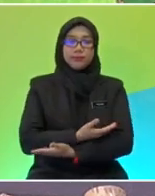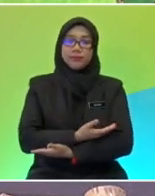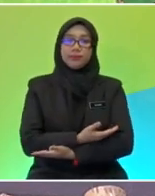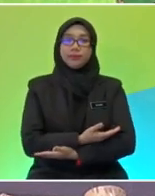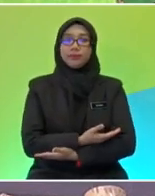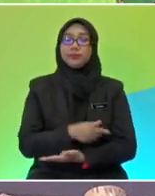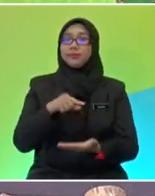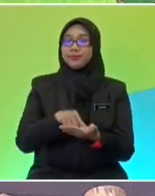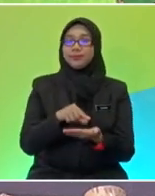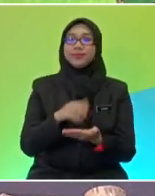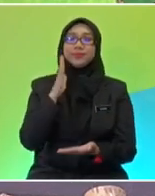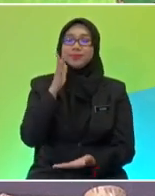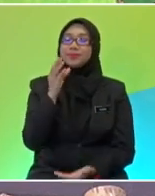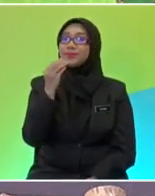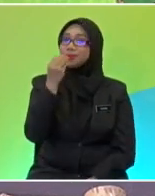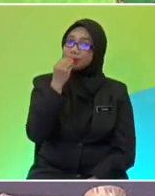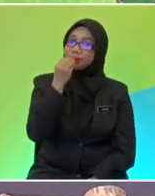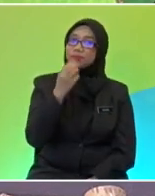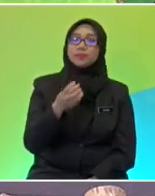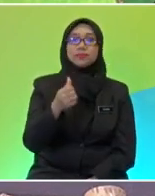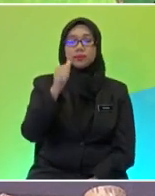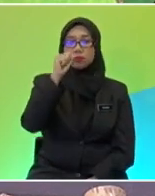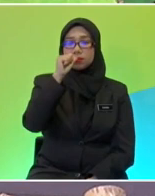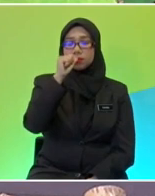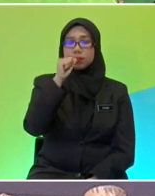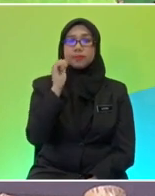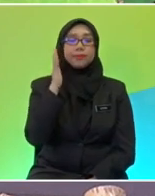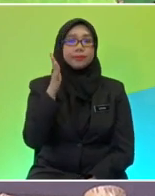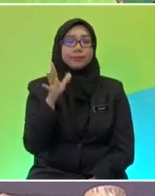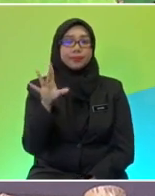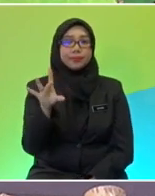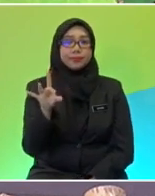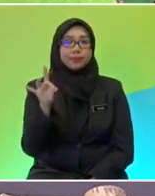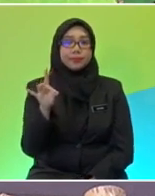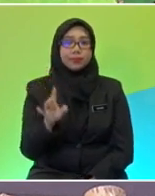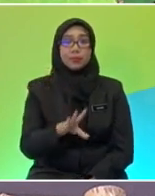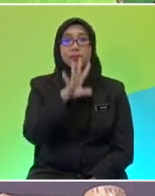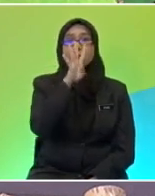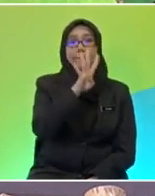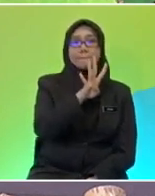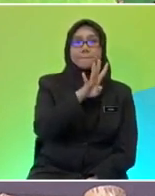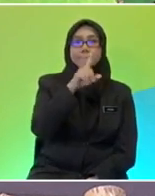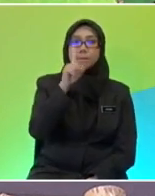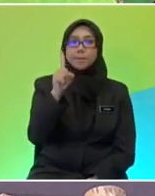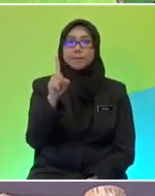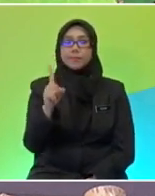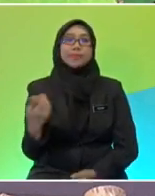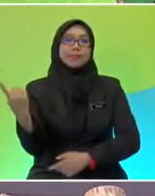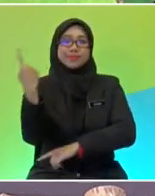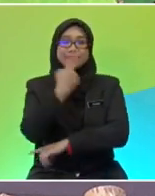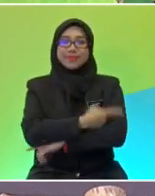minum Cikgu dan anak ayam akan mengambil masa lebih kurang 41 hari